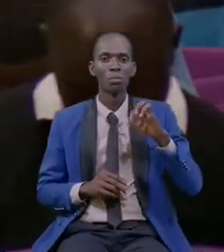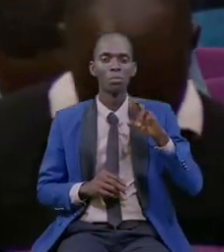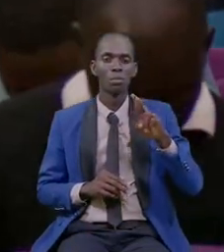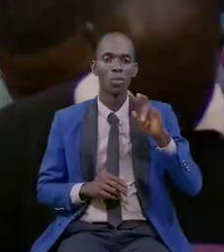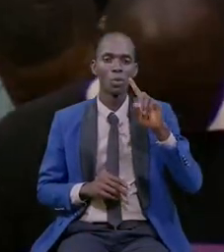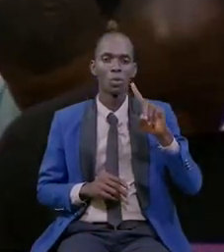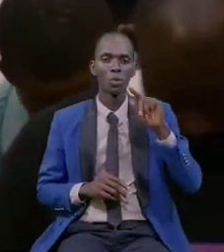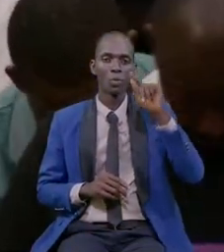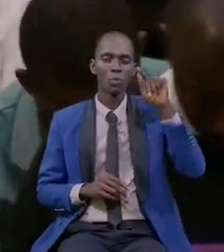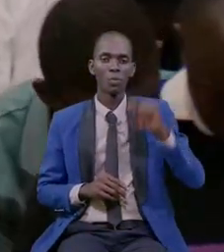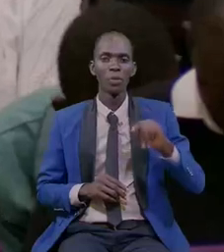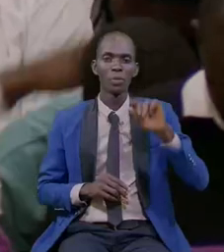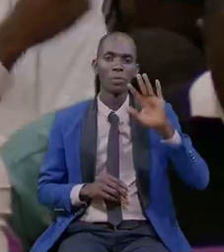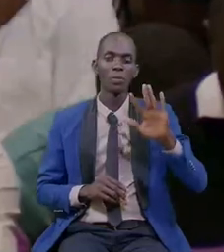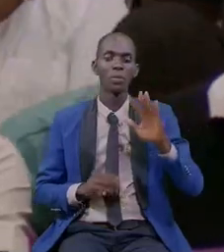verset